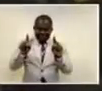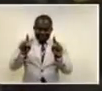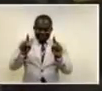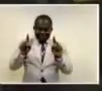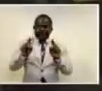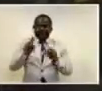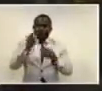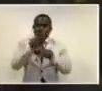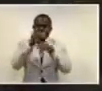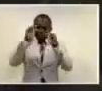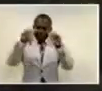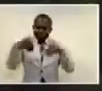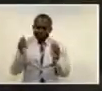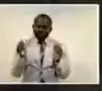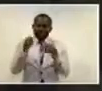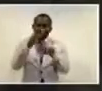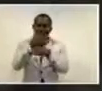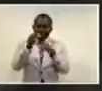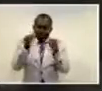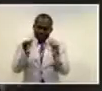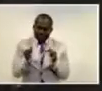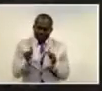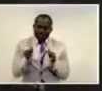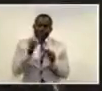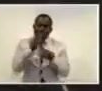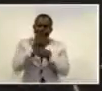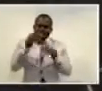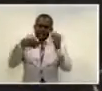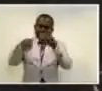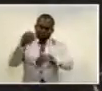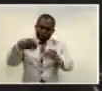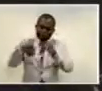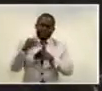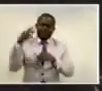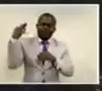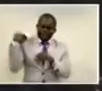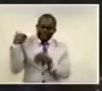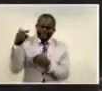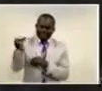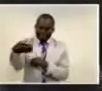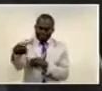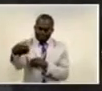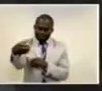minisitiri wa agirikaca minisitiri wa fayinansi minisitiri wa komasi bashinzwe koperative